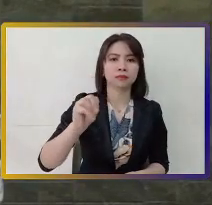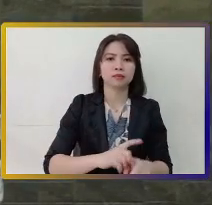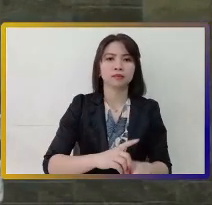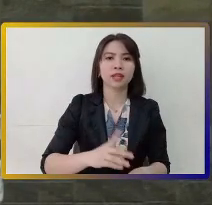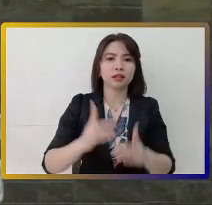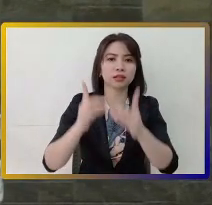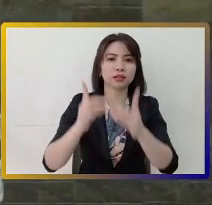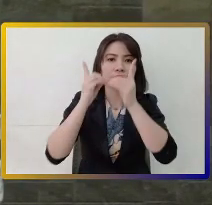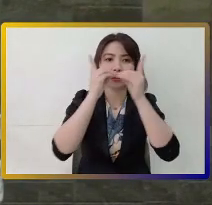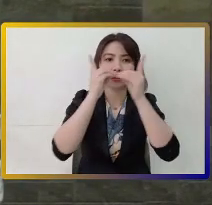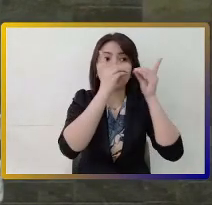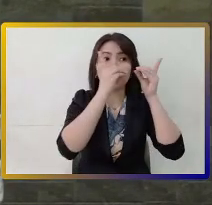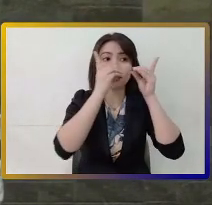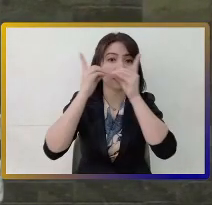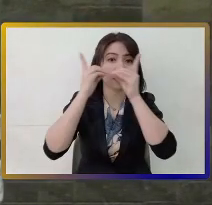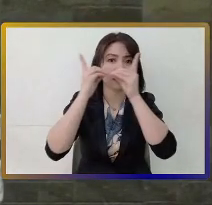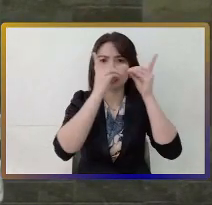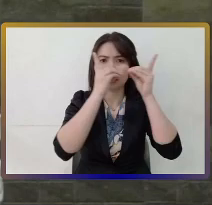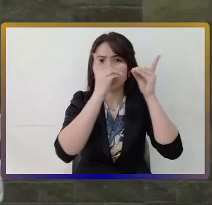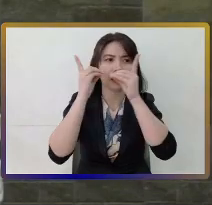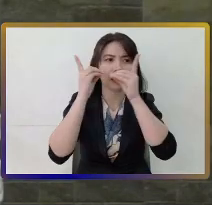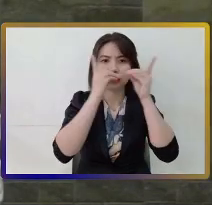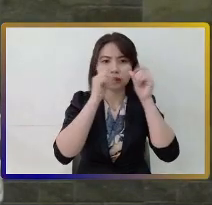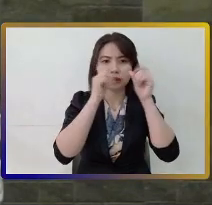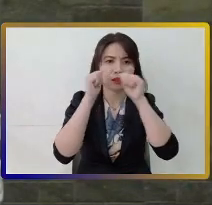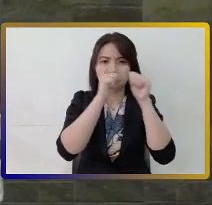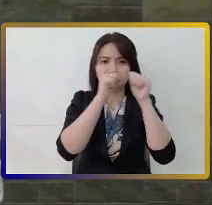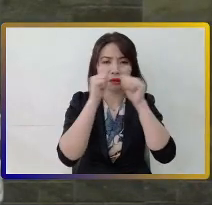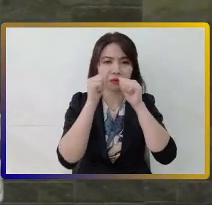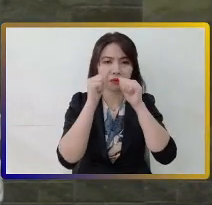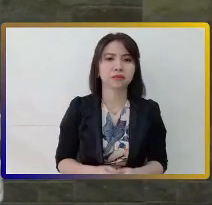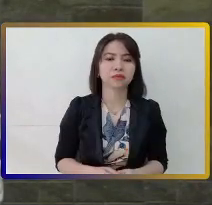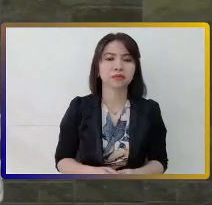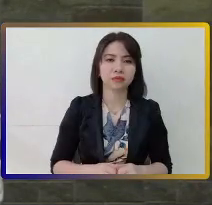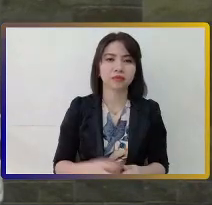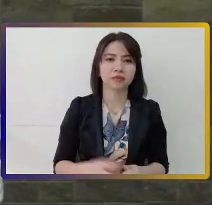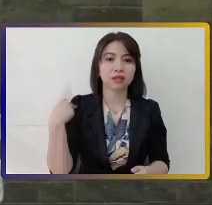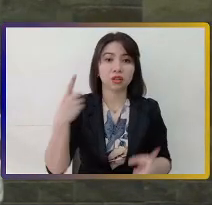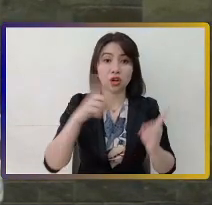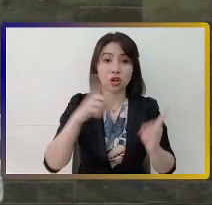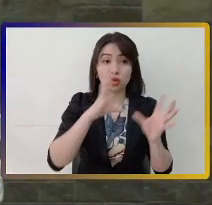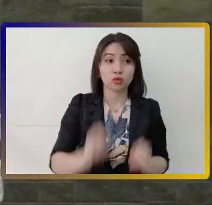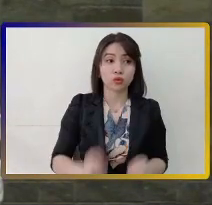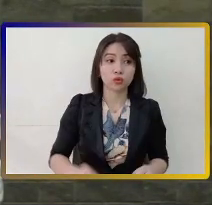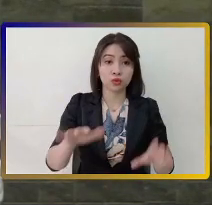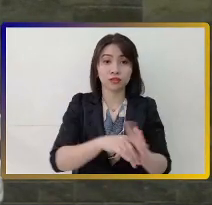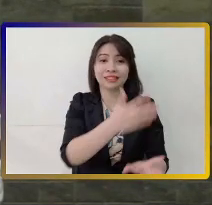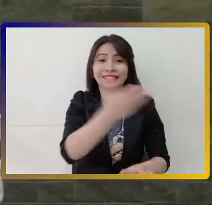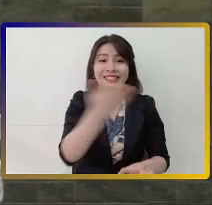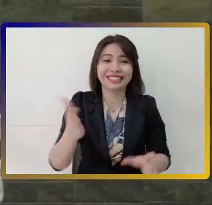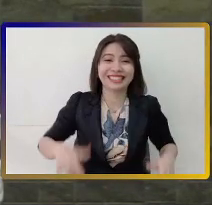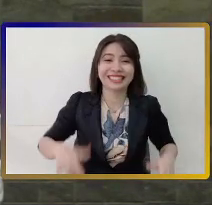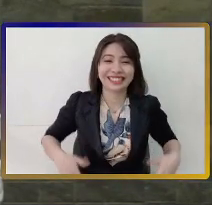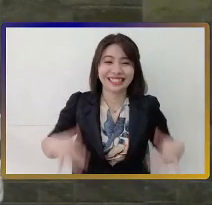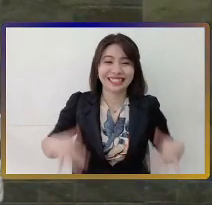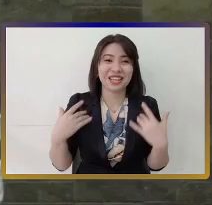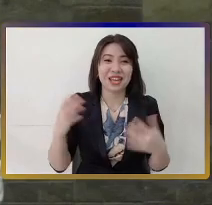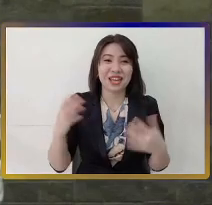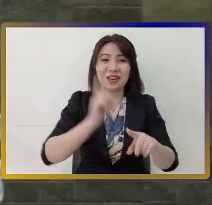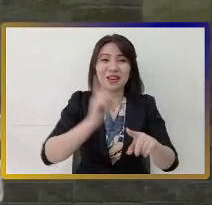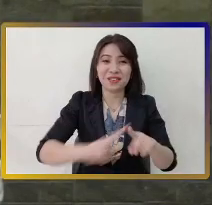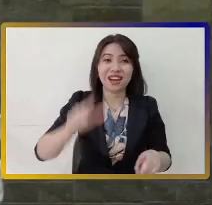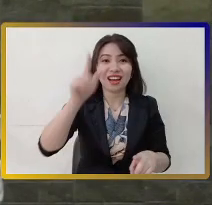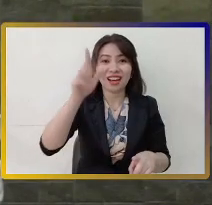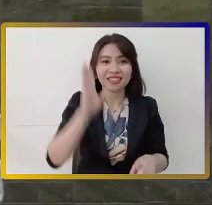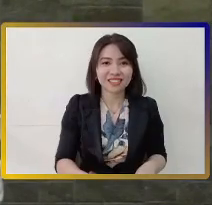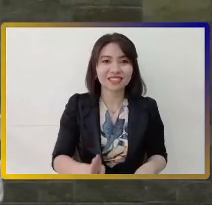Jesucristo, wala nang kapangyarihan ang kasalanan, ang drug addiction sa inyo. Tinanggal na ng Panginoon. But remember, there